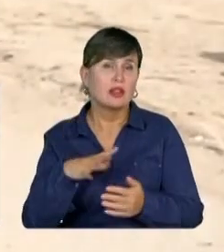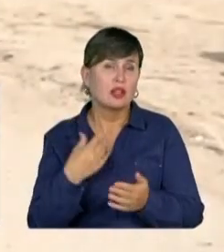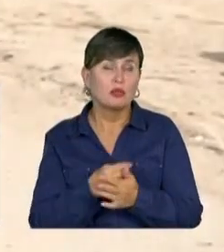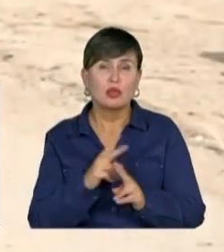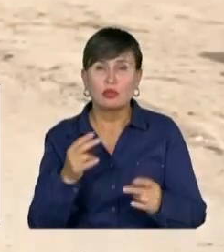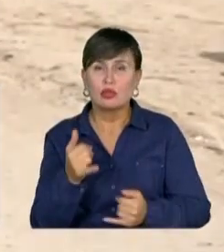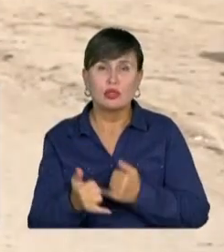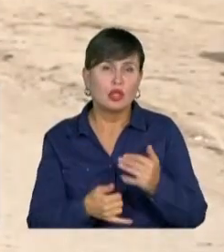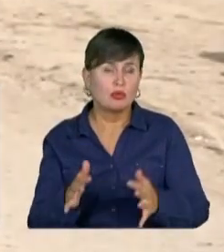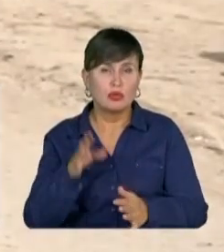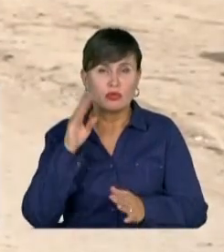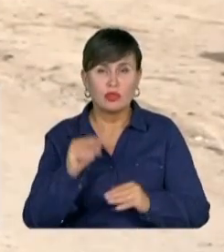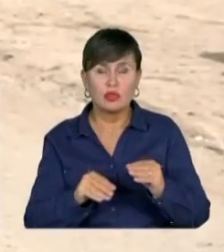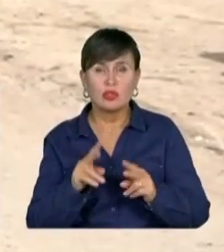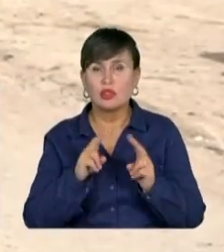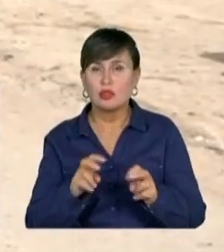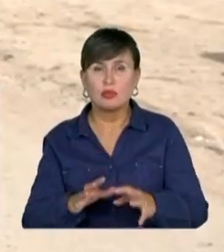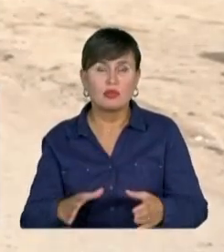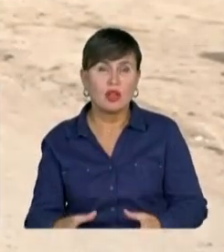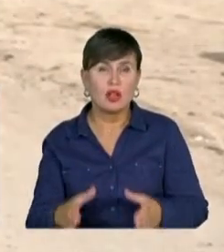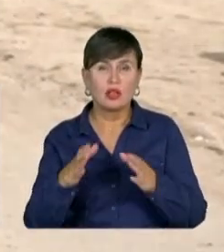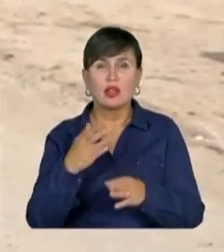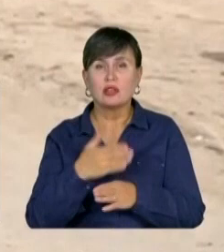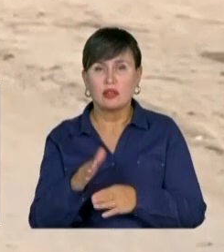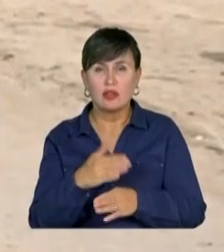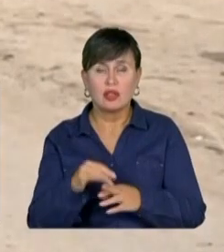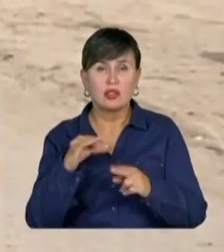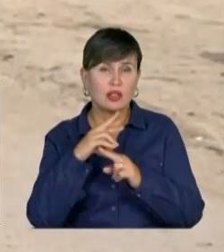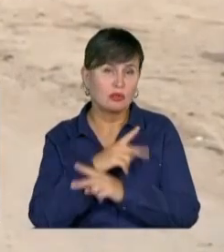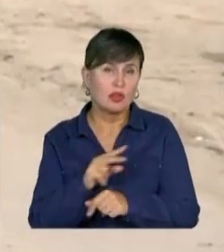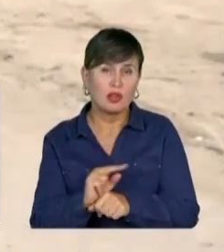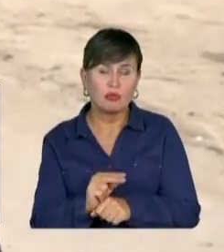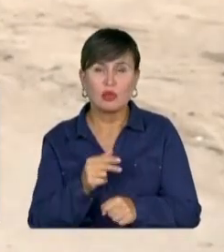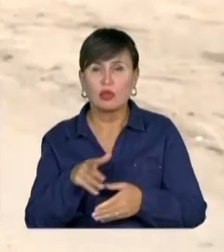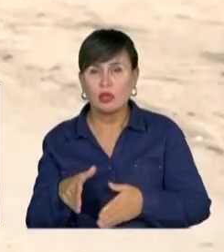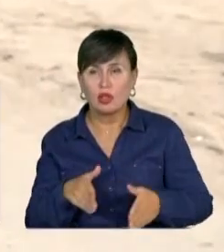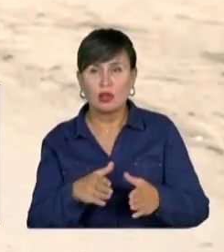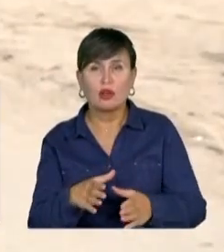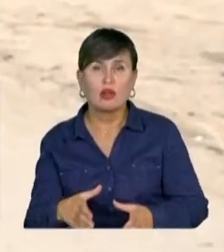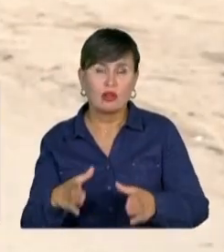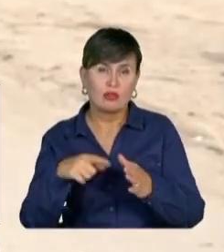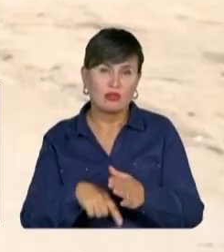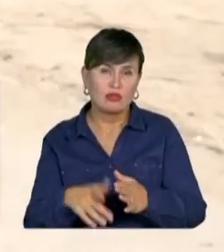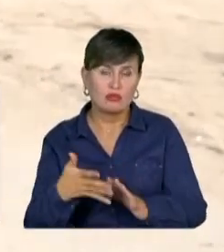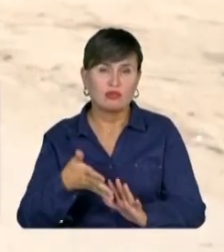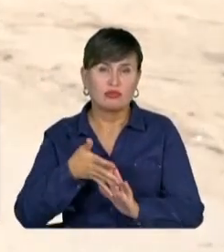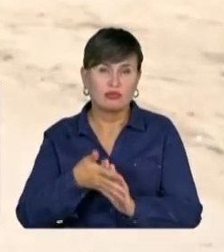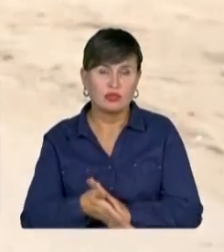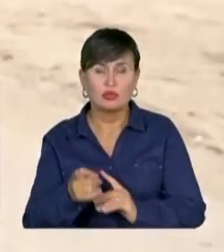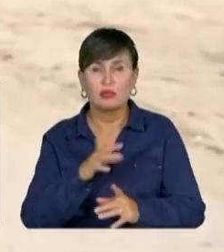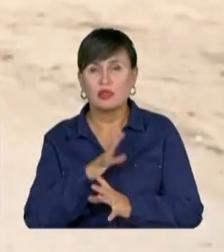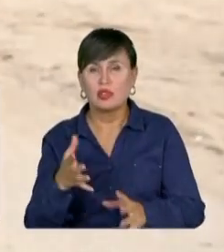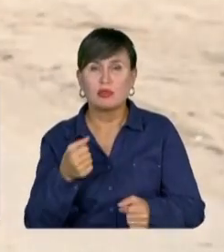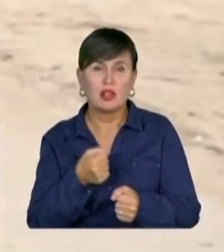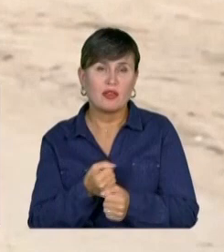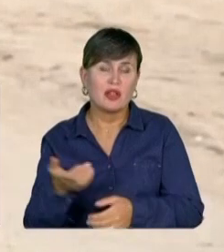обслуживал водные сооружения и не проверял колодцы. Со временем из-за неправильного ремонта дороги колодцы просели. Чтобы не было аварий, местные